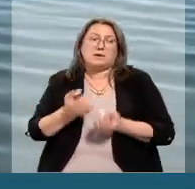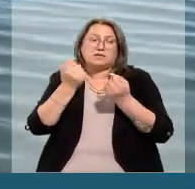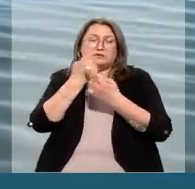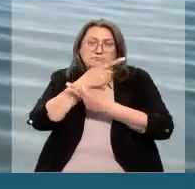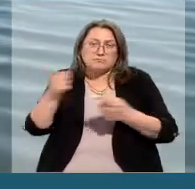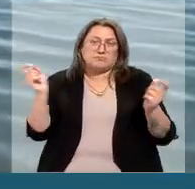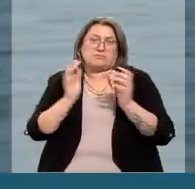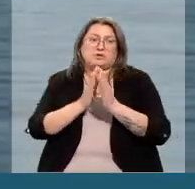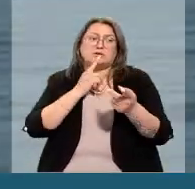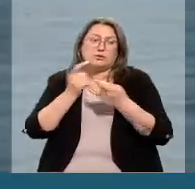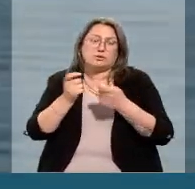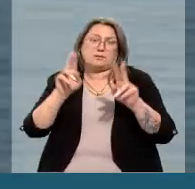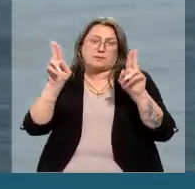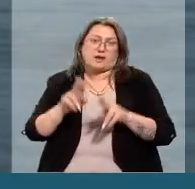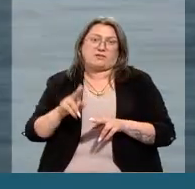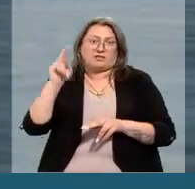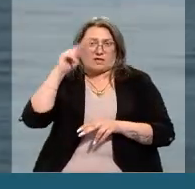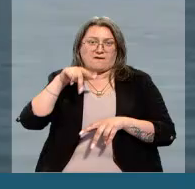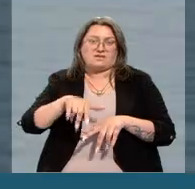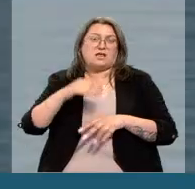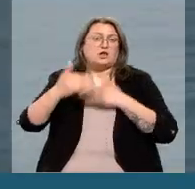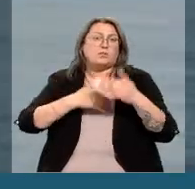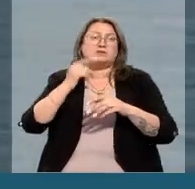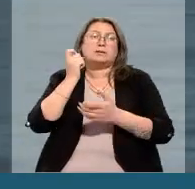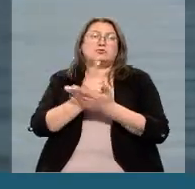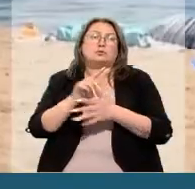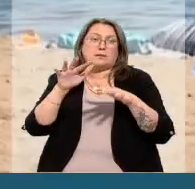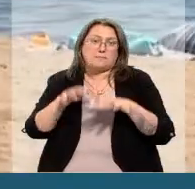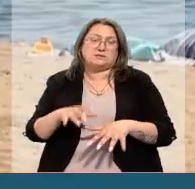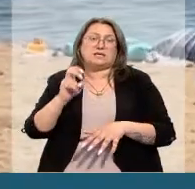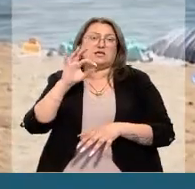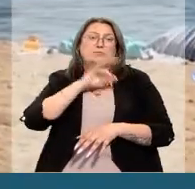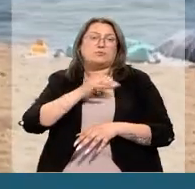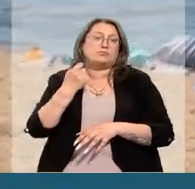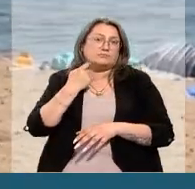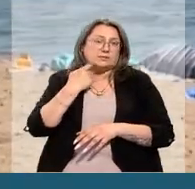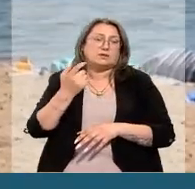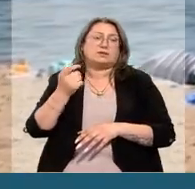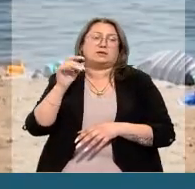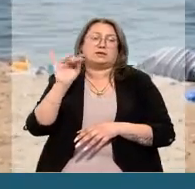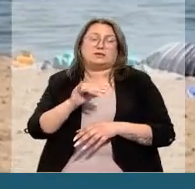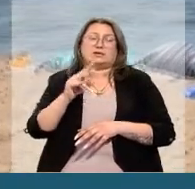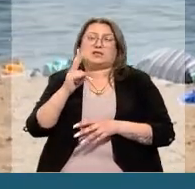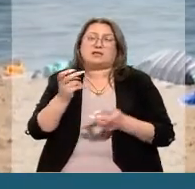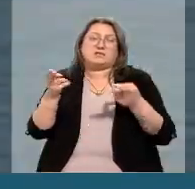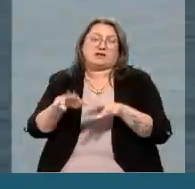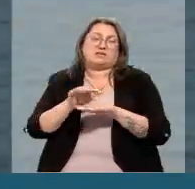очередной раз призывают о соблюдении правил на воде. Не купаться в запрещенных местах, не употреблять алкогольные напитки и не